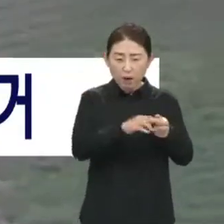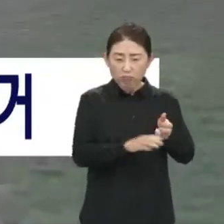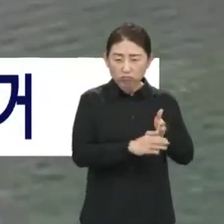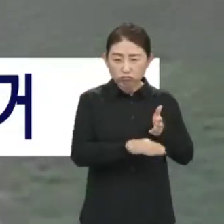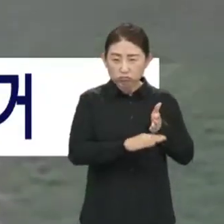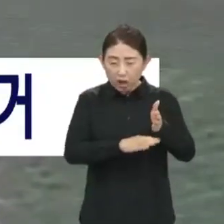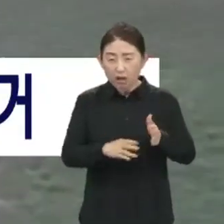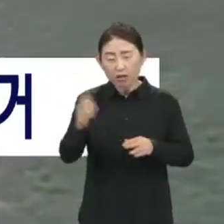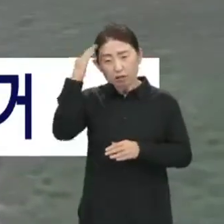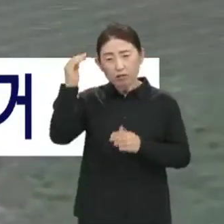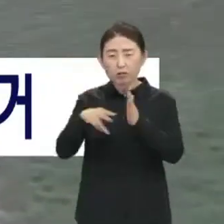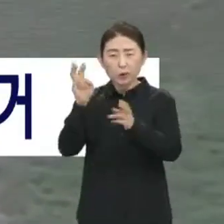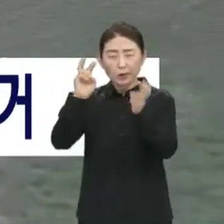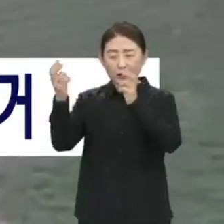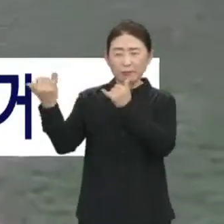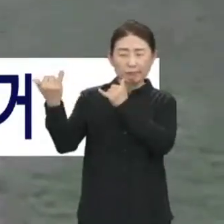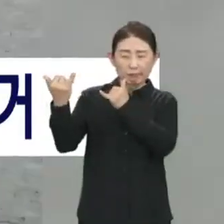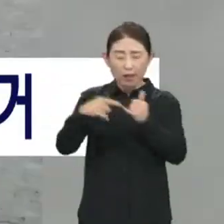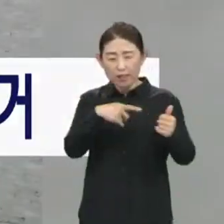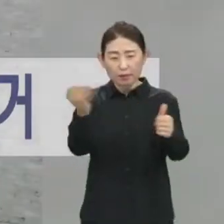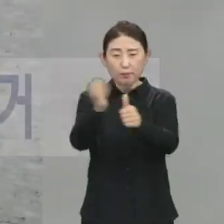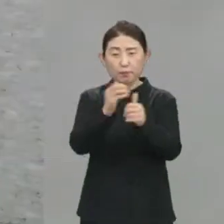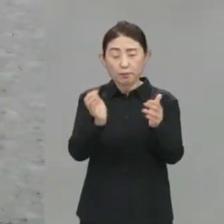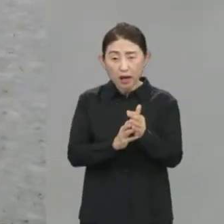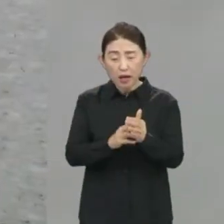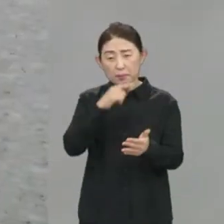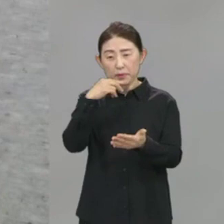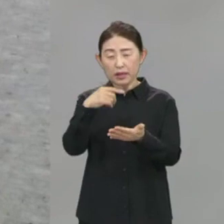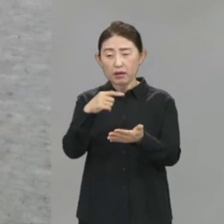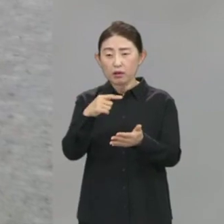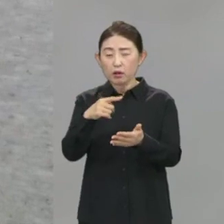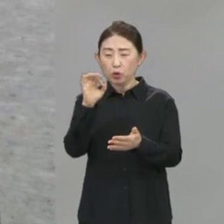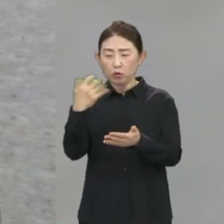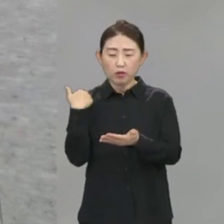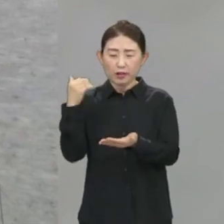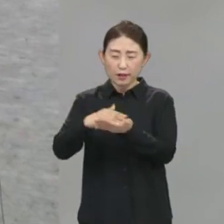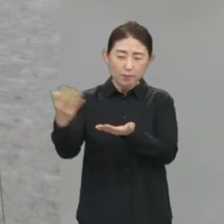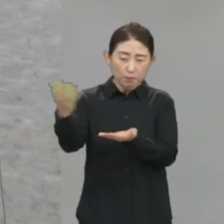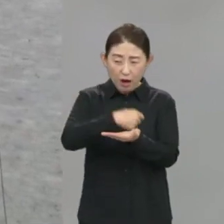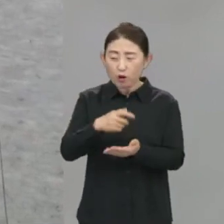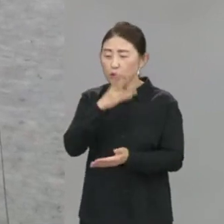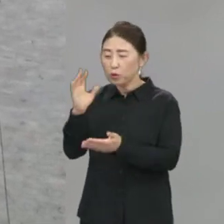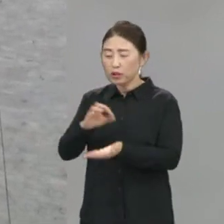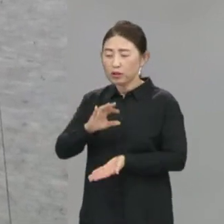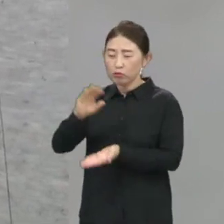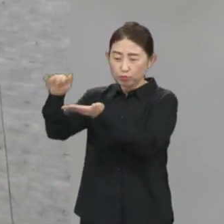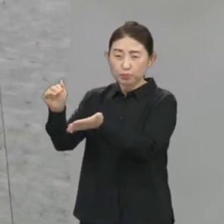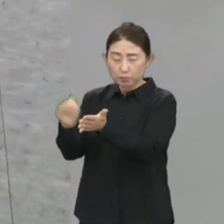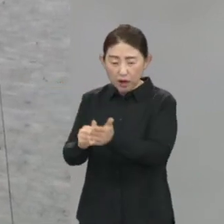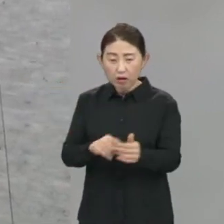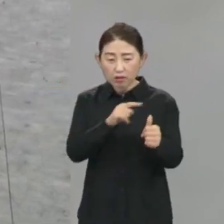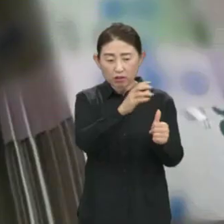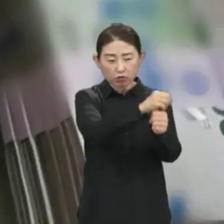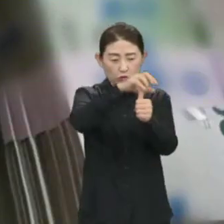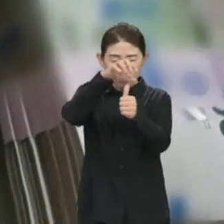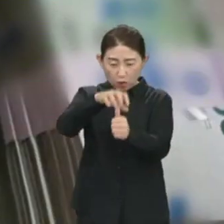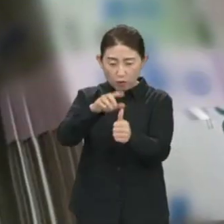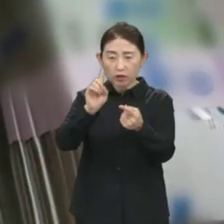공조해 붙잡았습니다. 경찰은 피해금을 전액 회수해 피해자에게 돌려주는 한편 현금 수거책을 구속